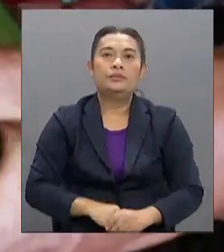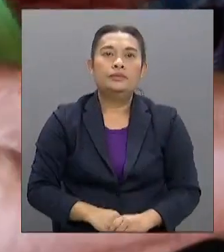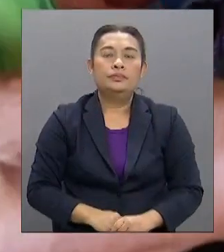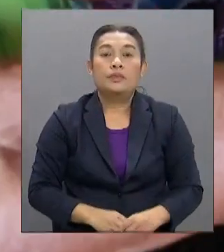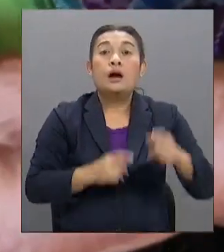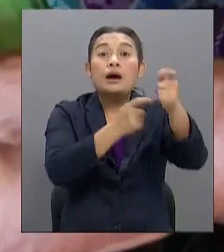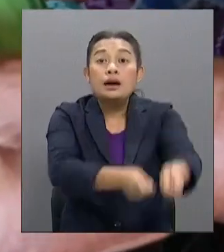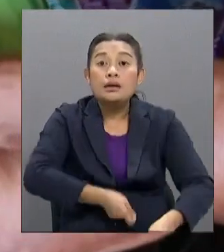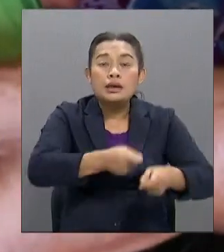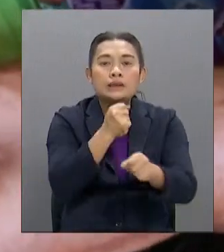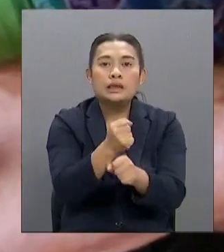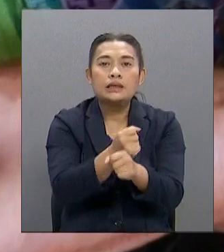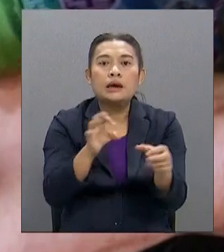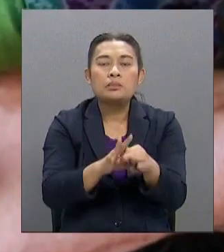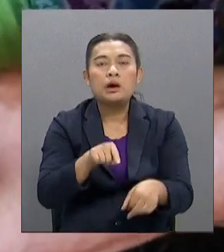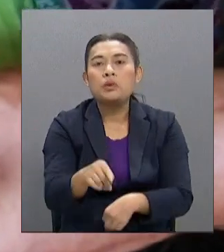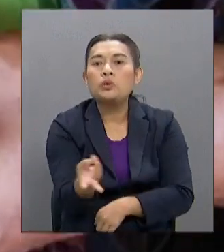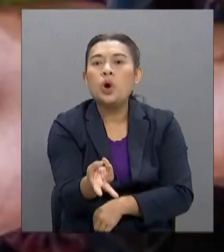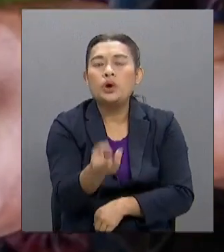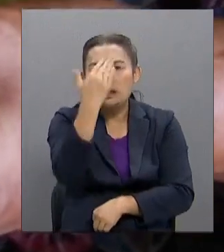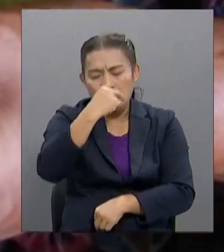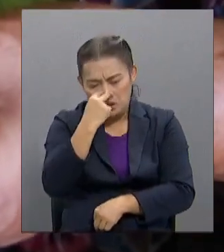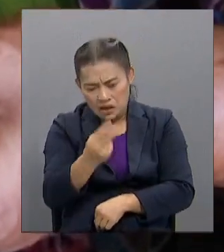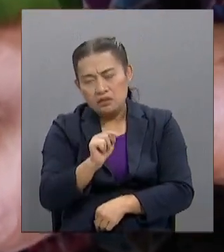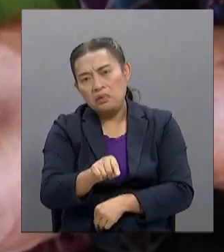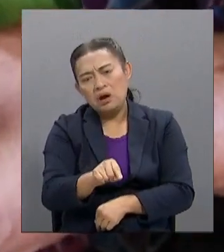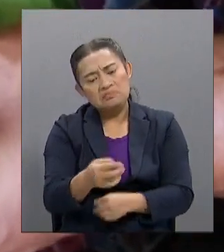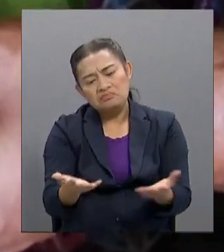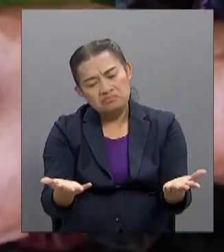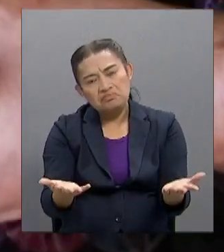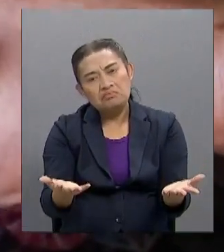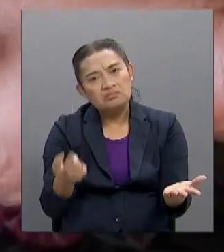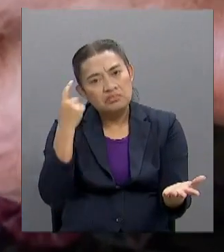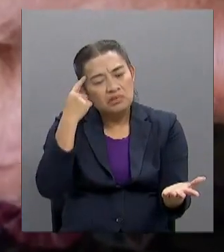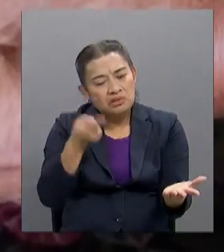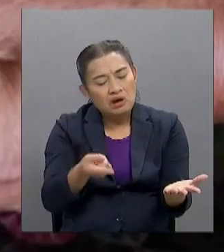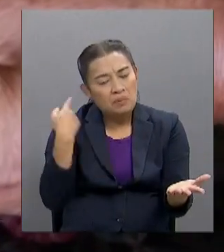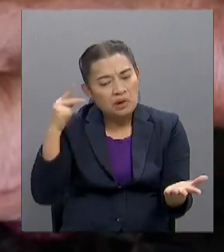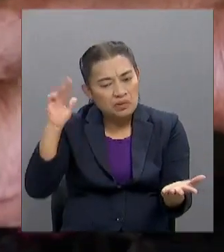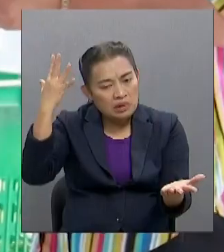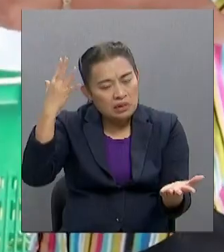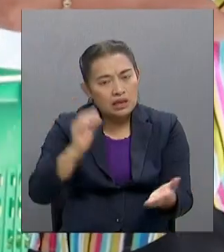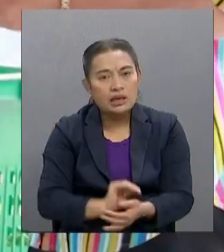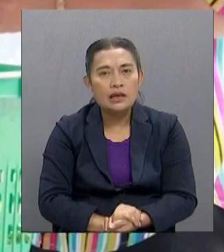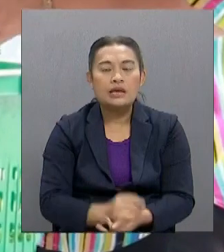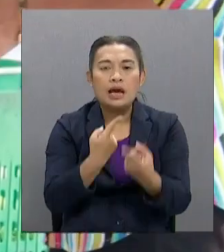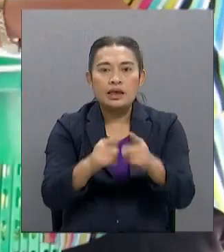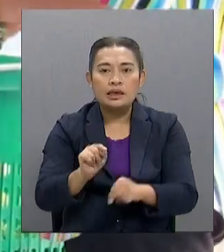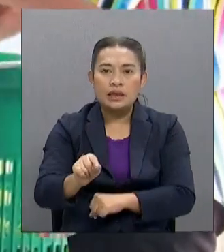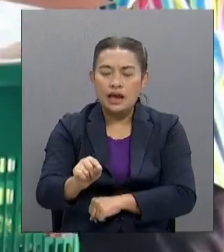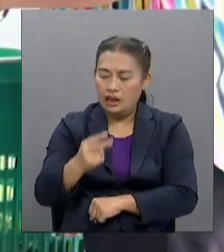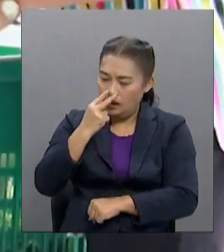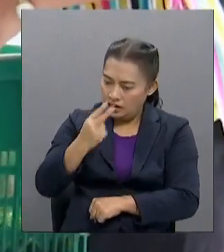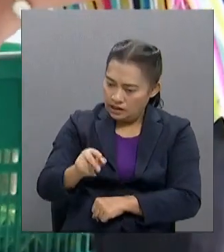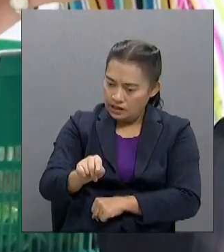ปลูกหมากพลูลดลงด้วยคนมองว่าพืชชนิดนี้ไม่ก่อให้เกิดคุณค่ามากนักแต่คุณพนิจกลับมองว่าเป็นการ